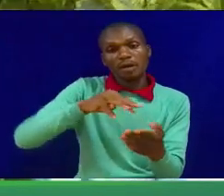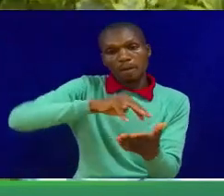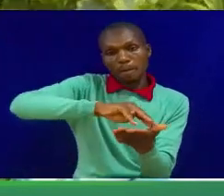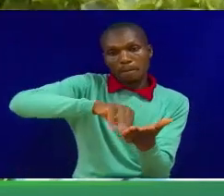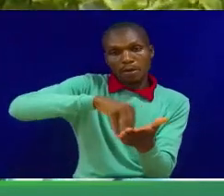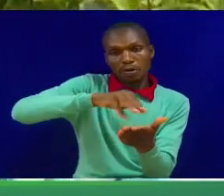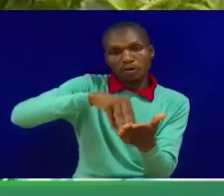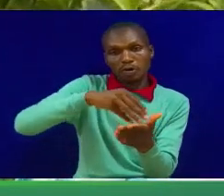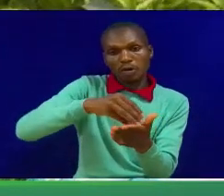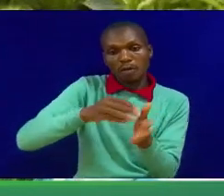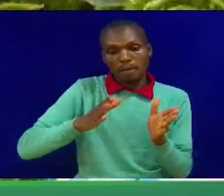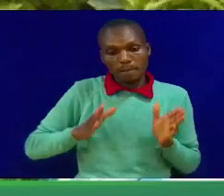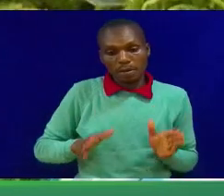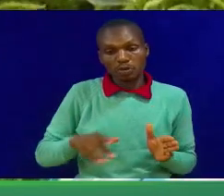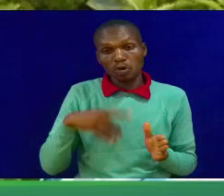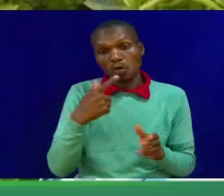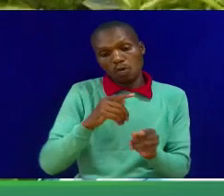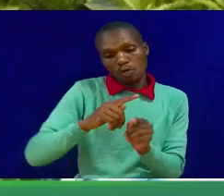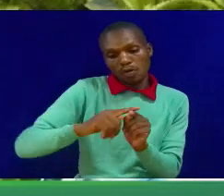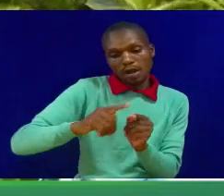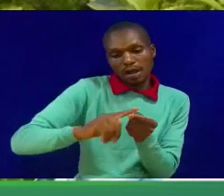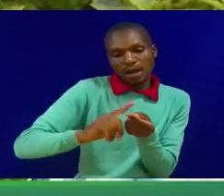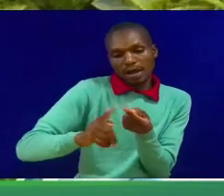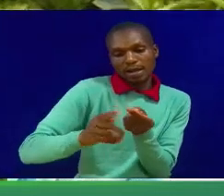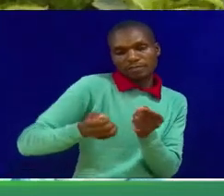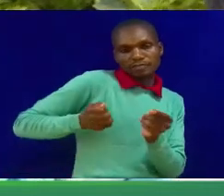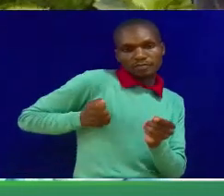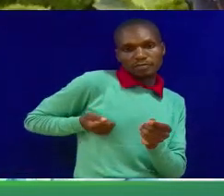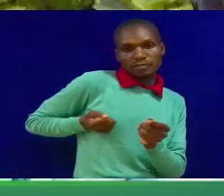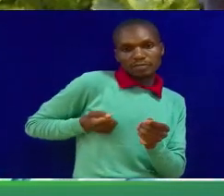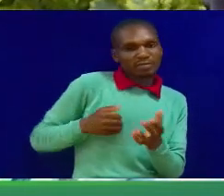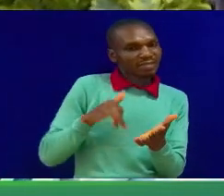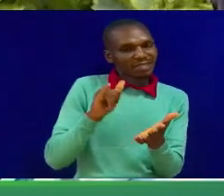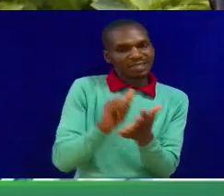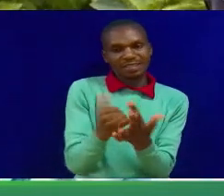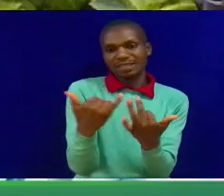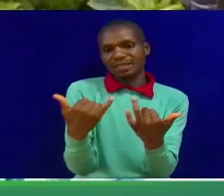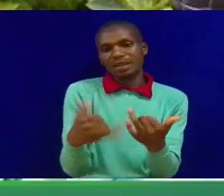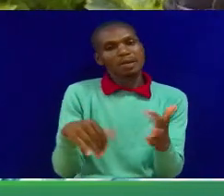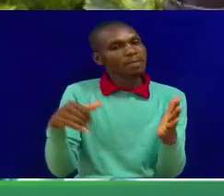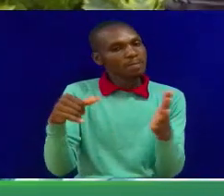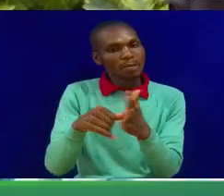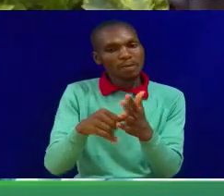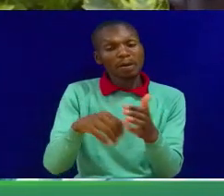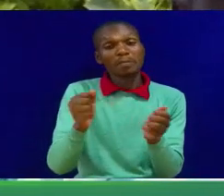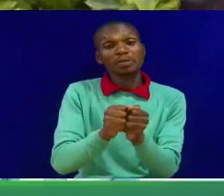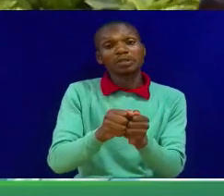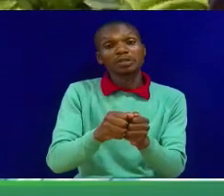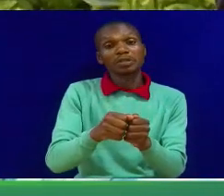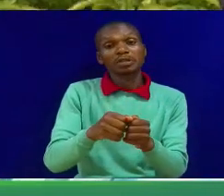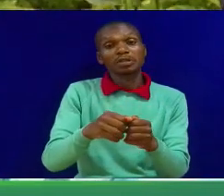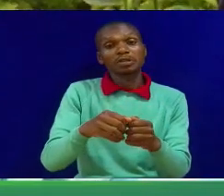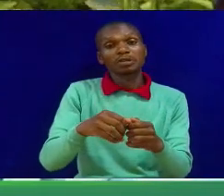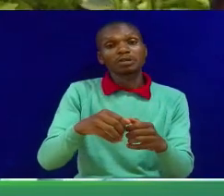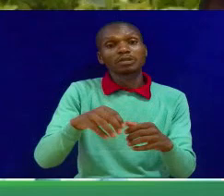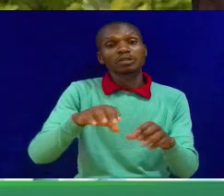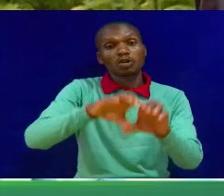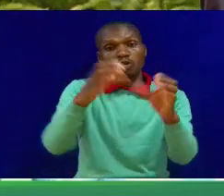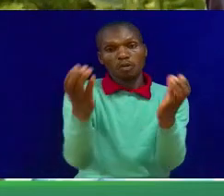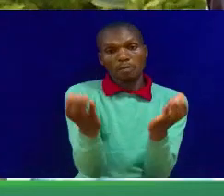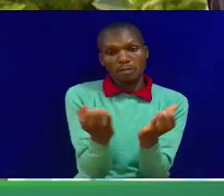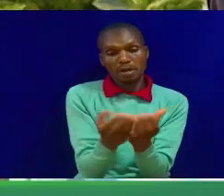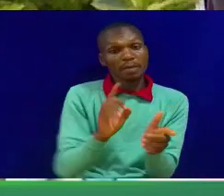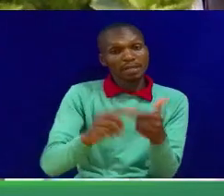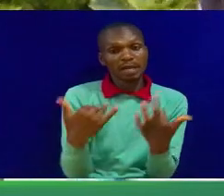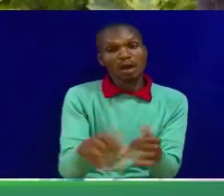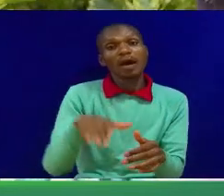same. Wasichana kukeketwa, hiyo imekuwa kitu ambacho imesumbua community yetu sana, lakini tunaomba kwamba